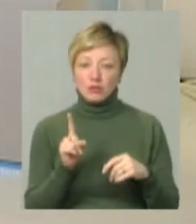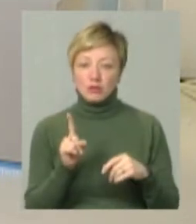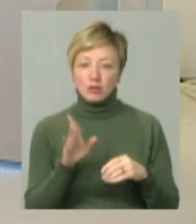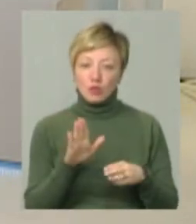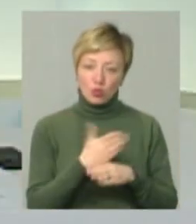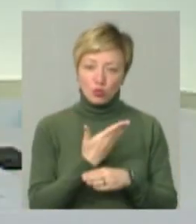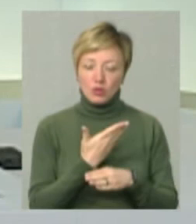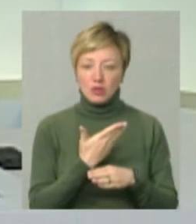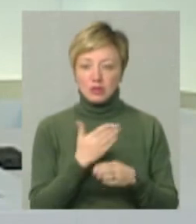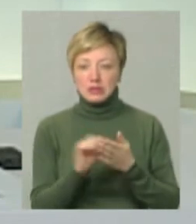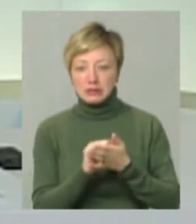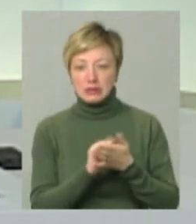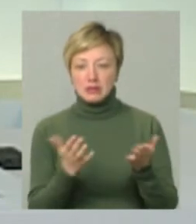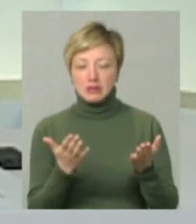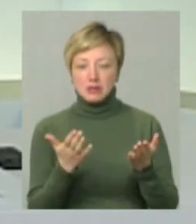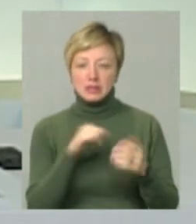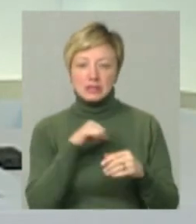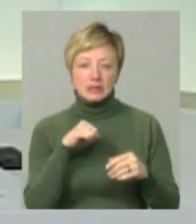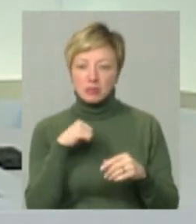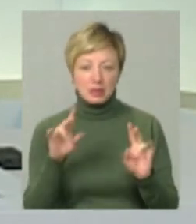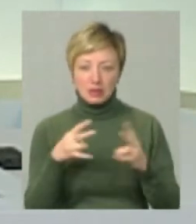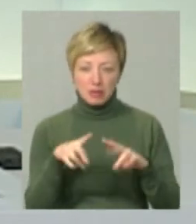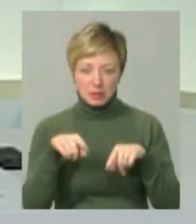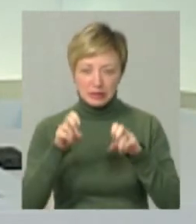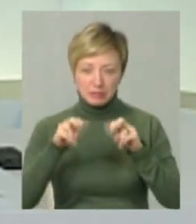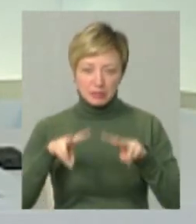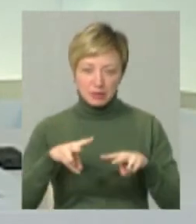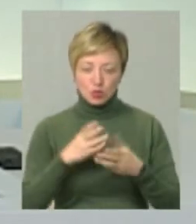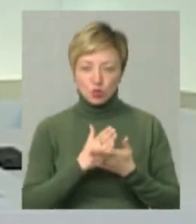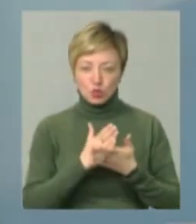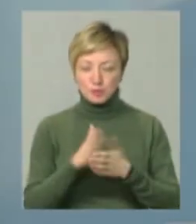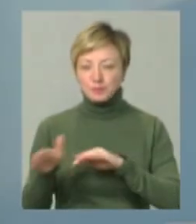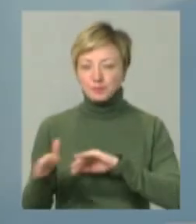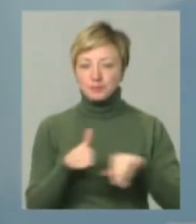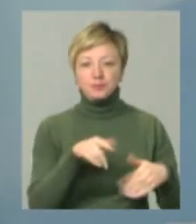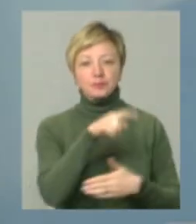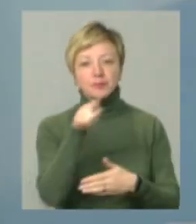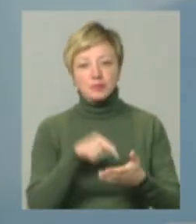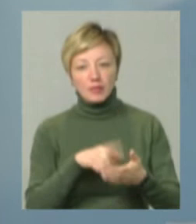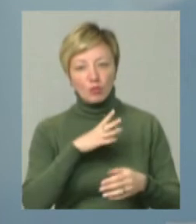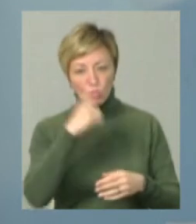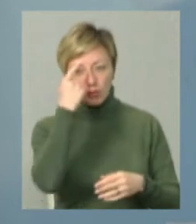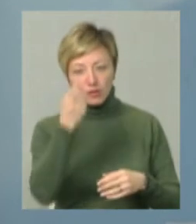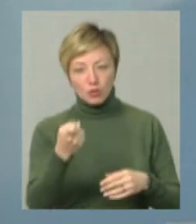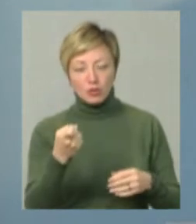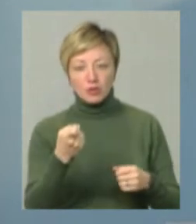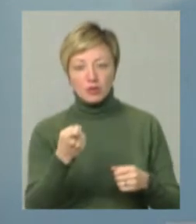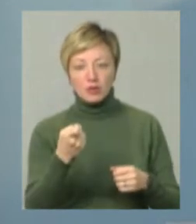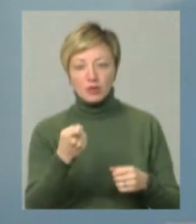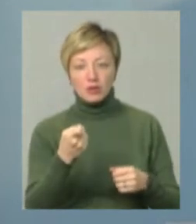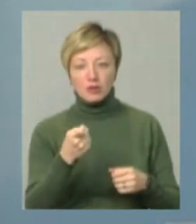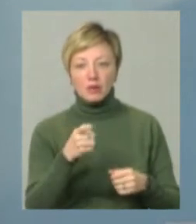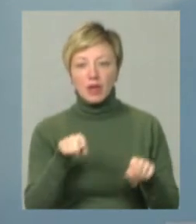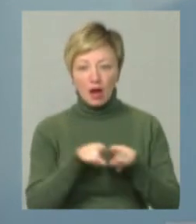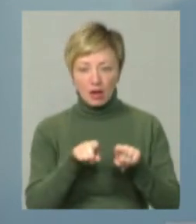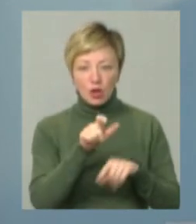того, щоб їх стерти або ліквідувати. Чи були останнім часом повідомлення